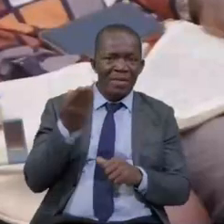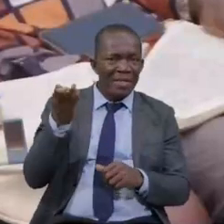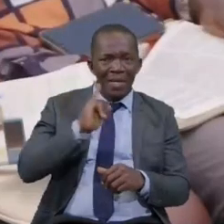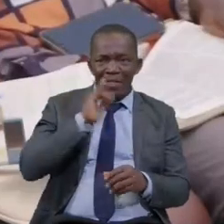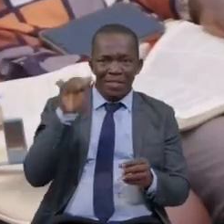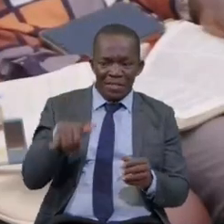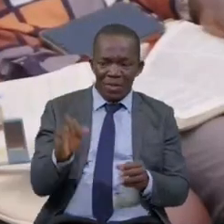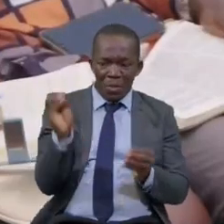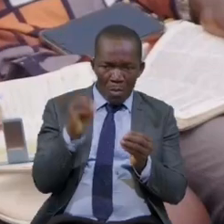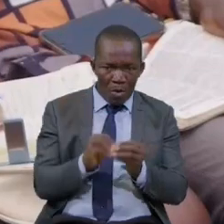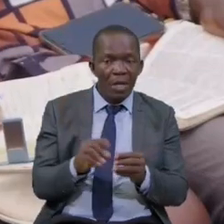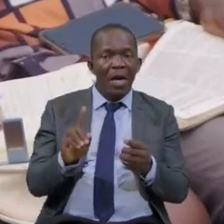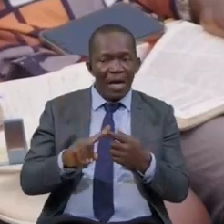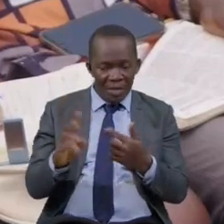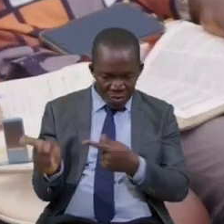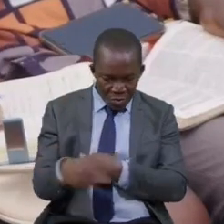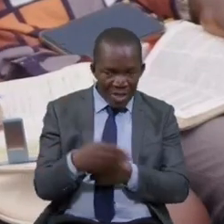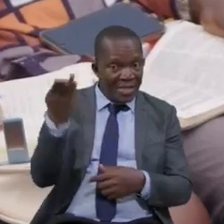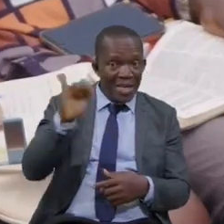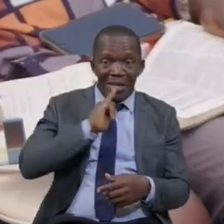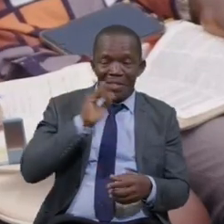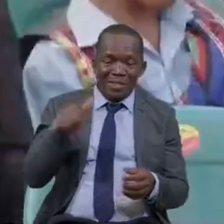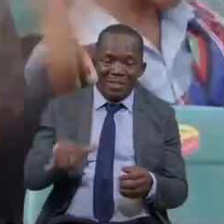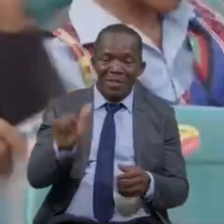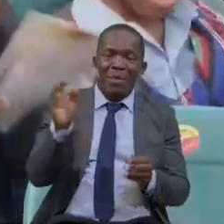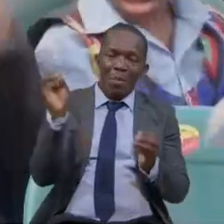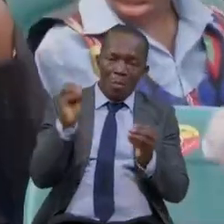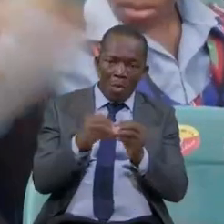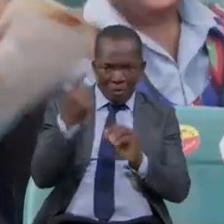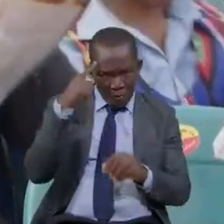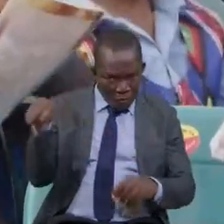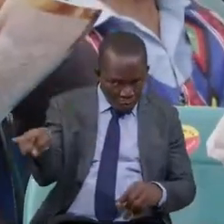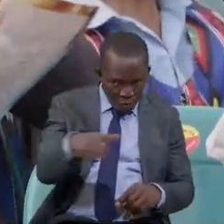toi. Il y a beaucoup pour moi.